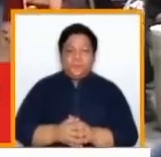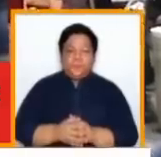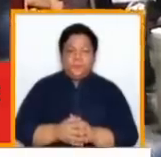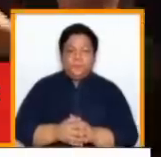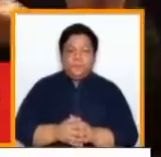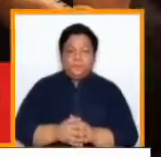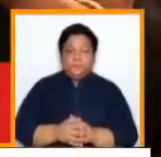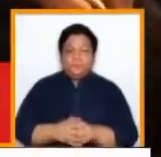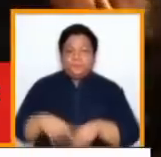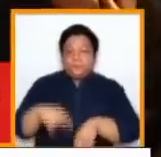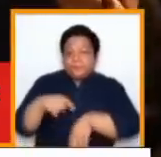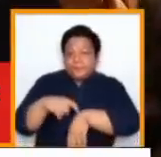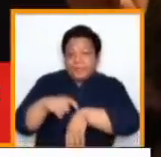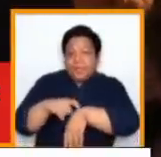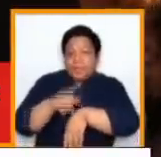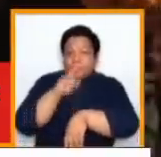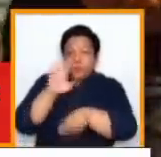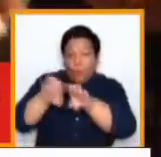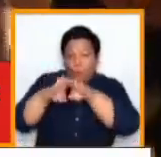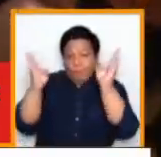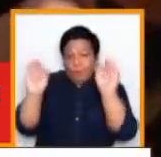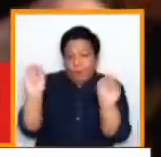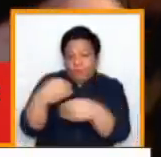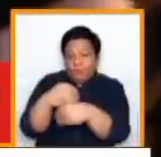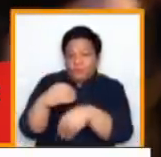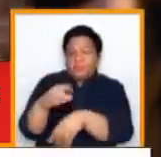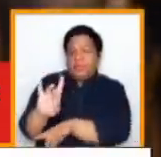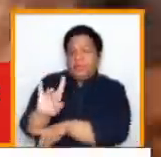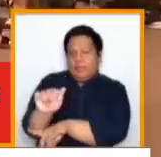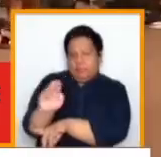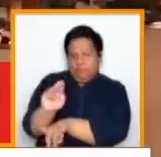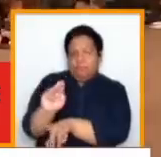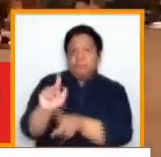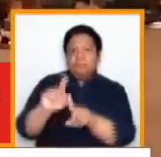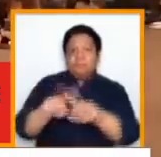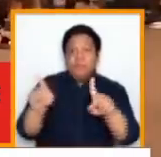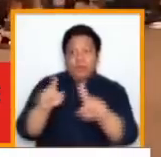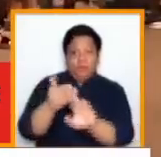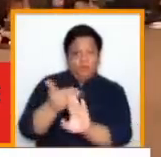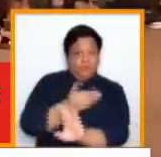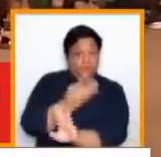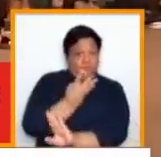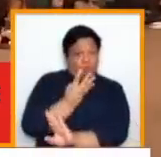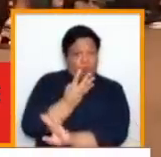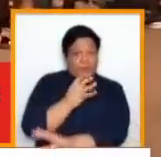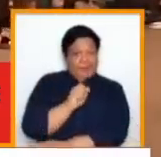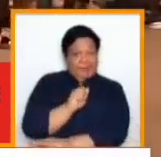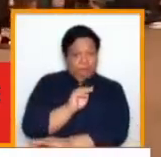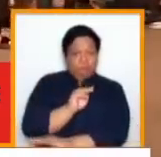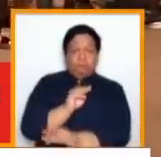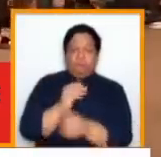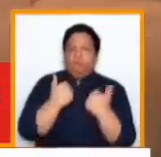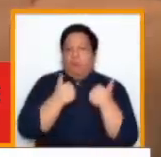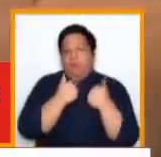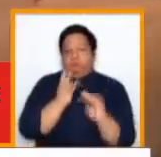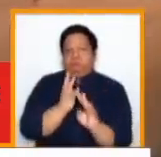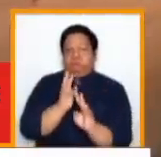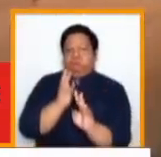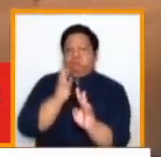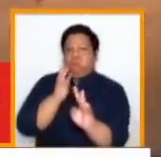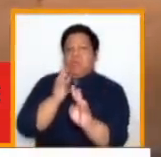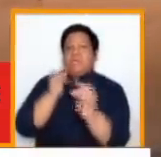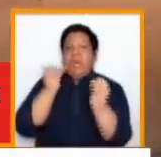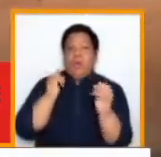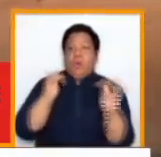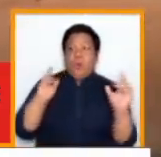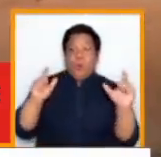pa ng umaga ito magbubukas yung opisina rito pero bago pa mag-alas 4 ng madaling araw mahaba na yung pila. Pero nabawasan na yung volume ng mga tao